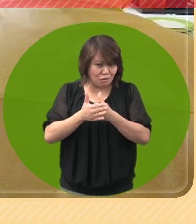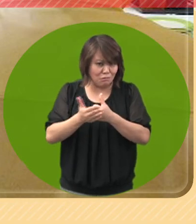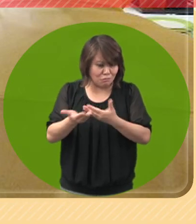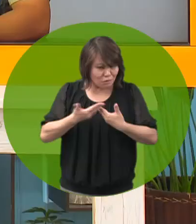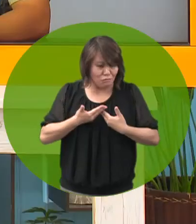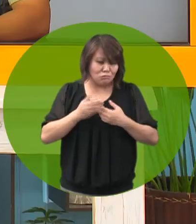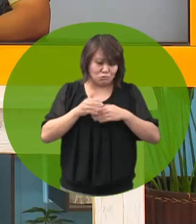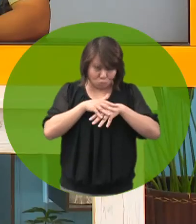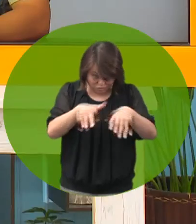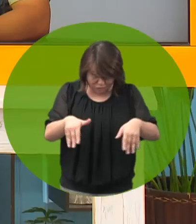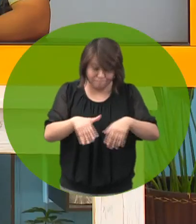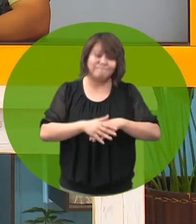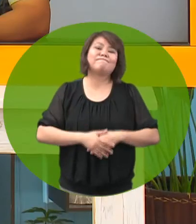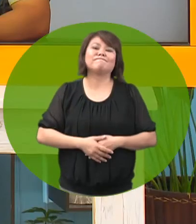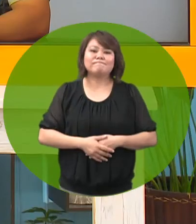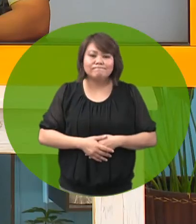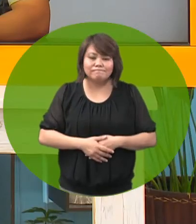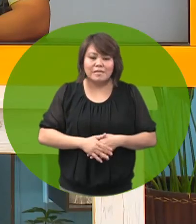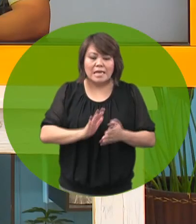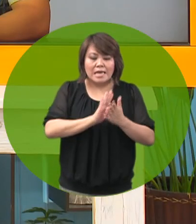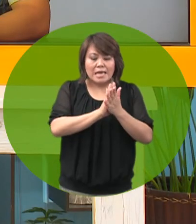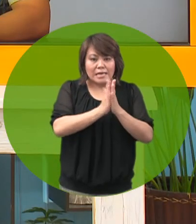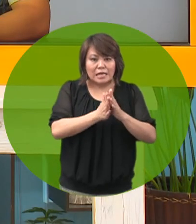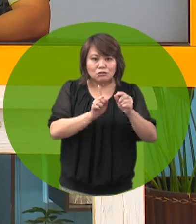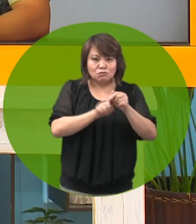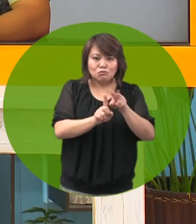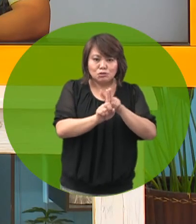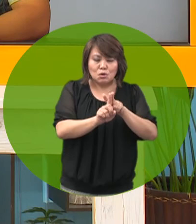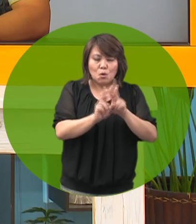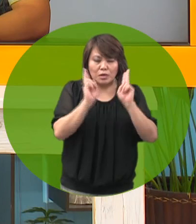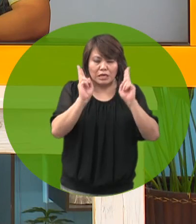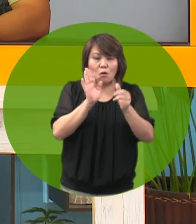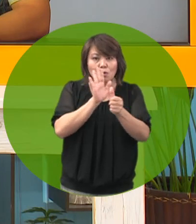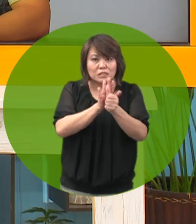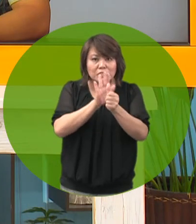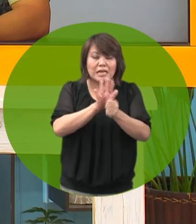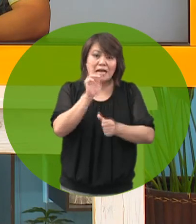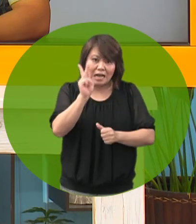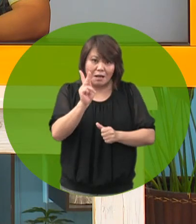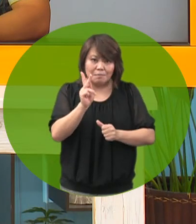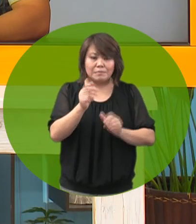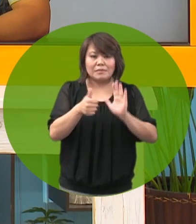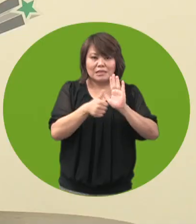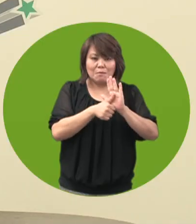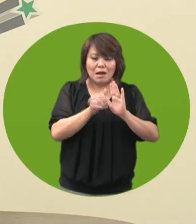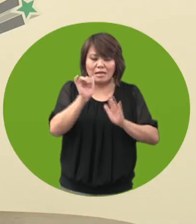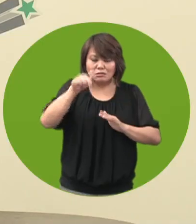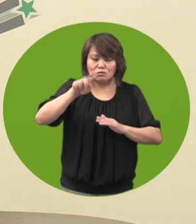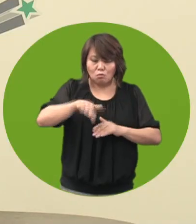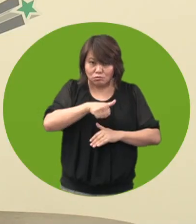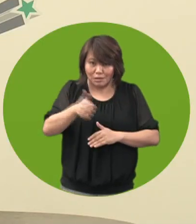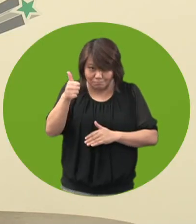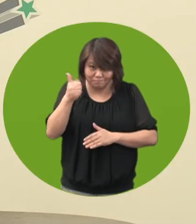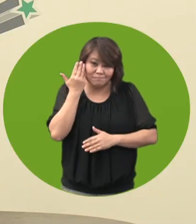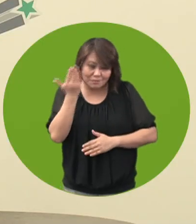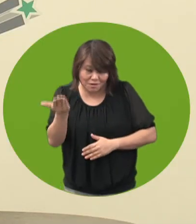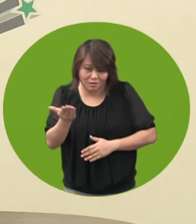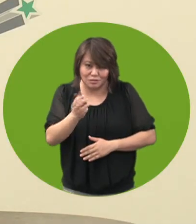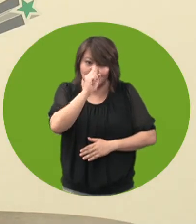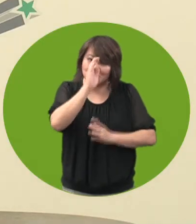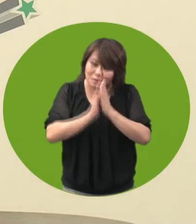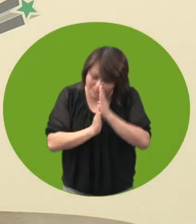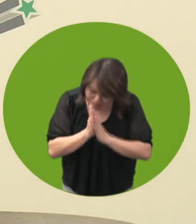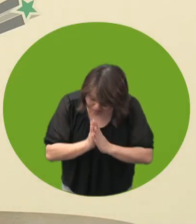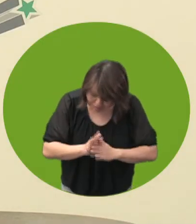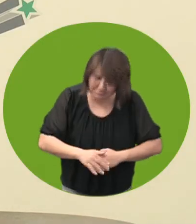。 県中小企業支援課の安信さんに伺います。安信さん、よろしくお願いします。 よ